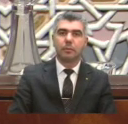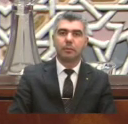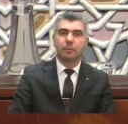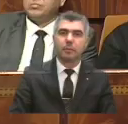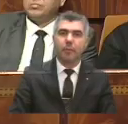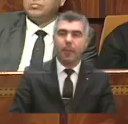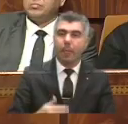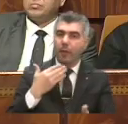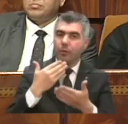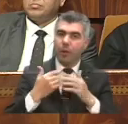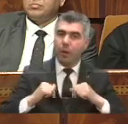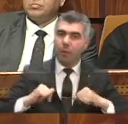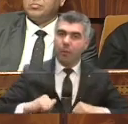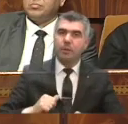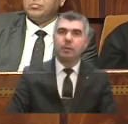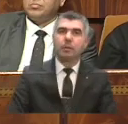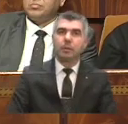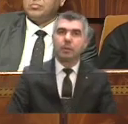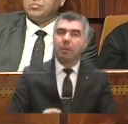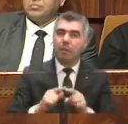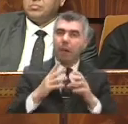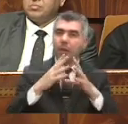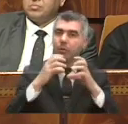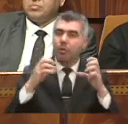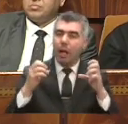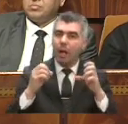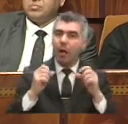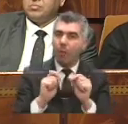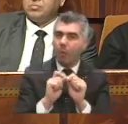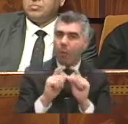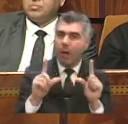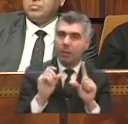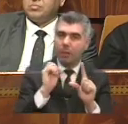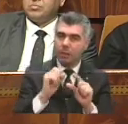شكرا السيد الوزير على ما قدمته من توضيحات.